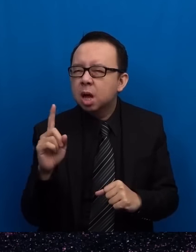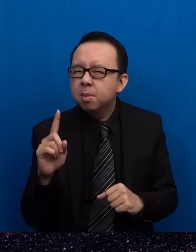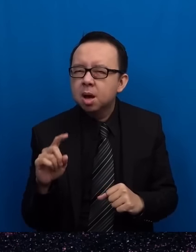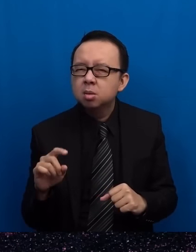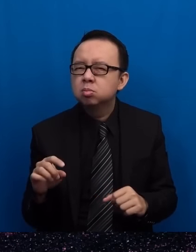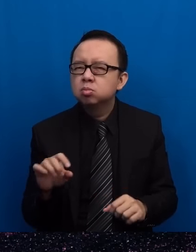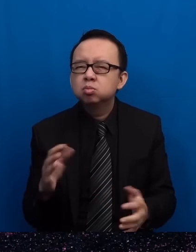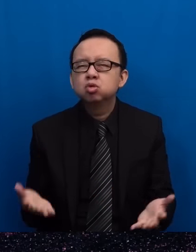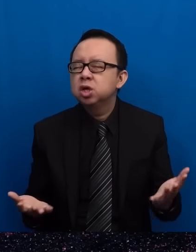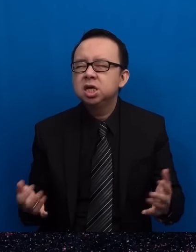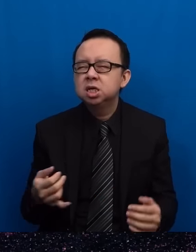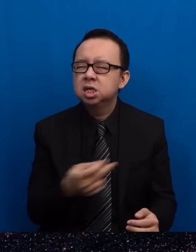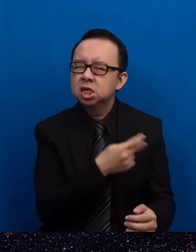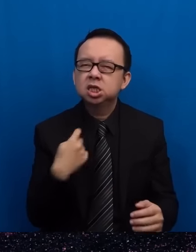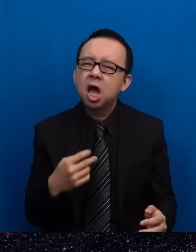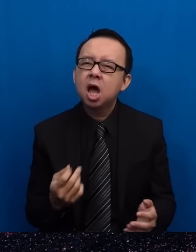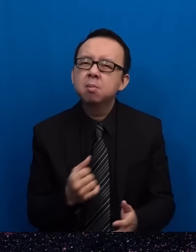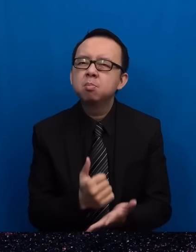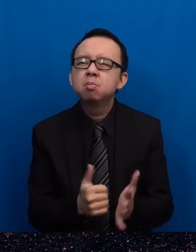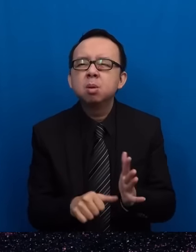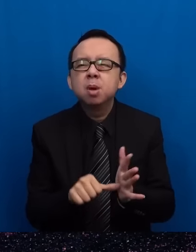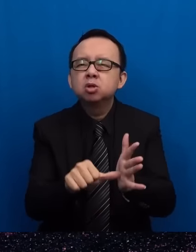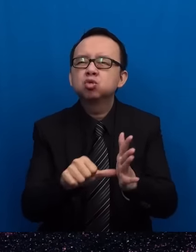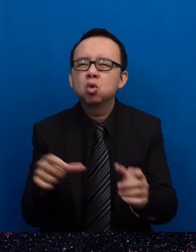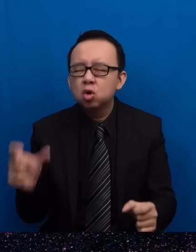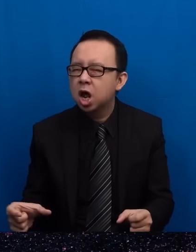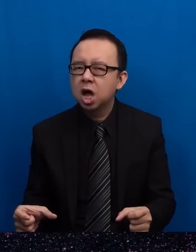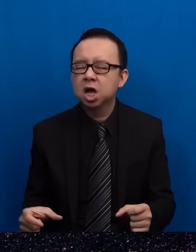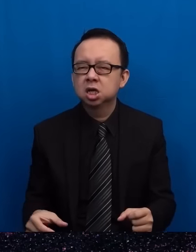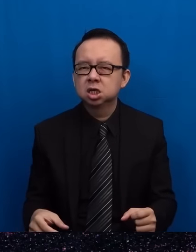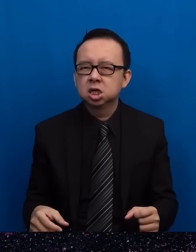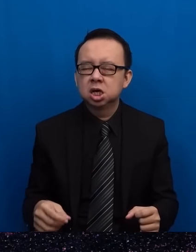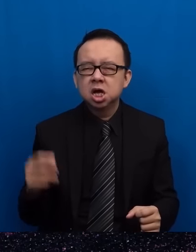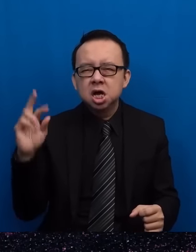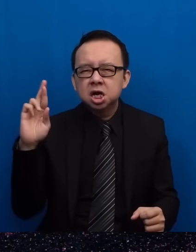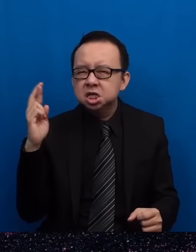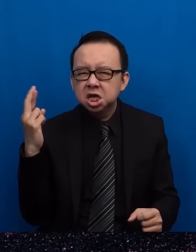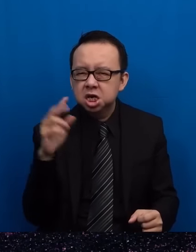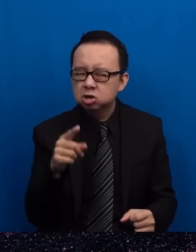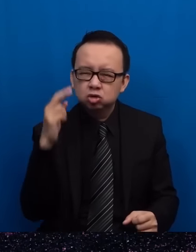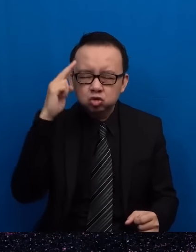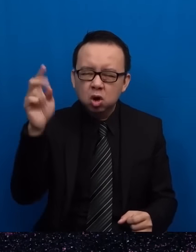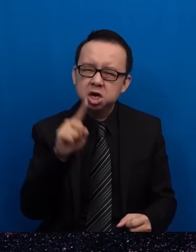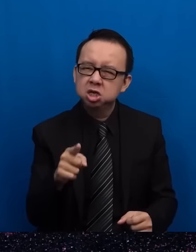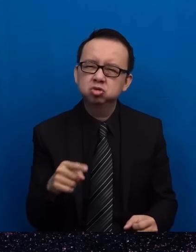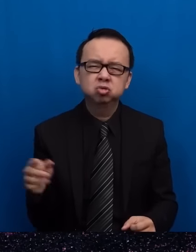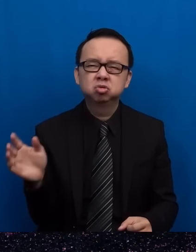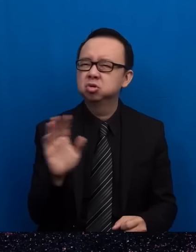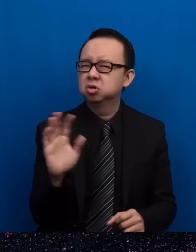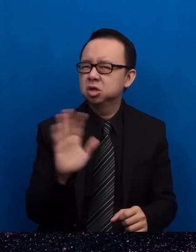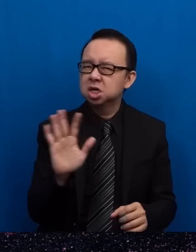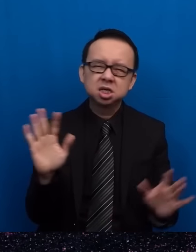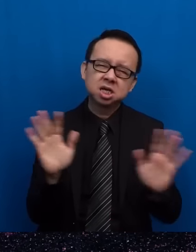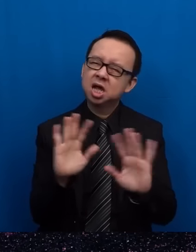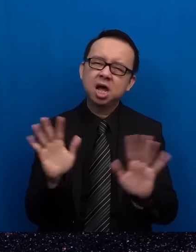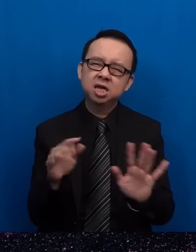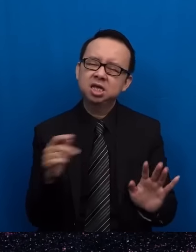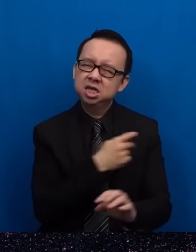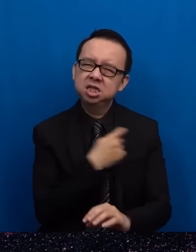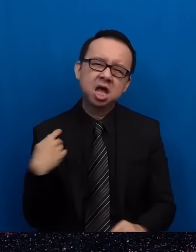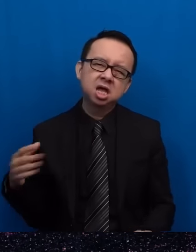cara Tuhan itu. Tidak terselami. Saya berdoa, Tuhan tidak